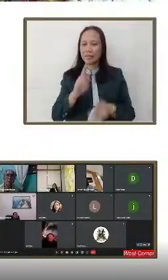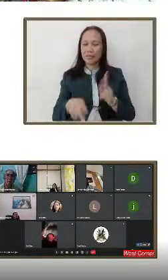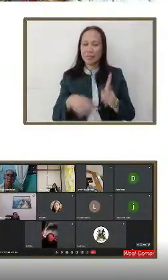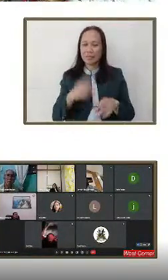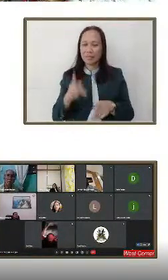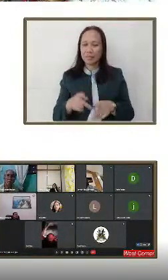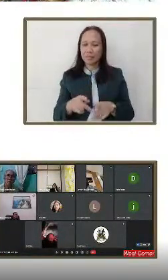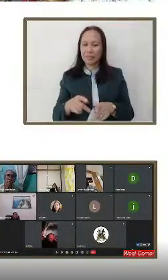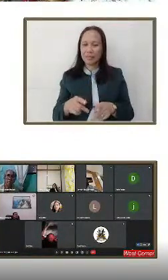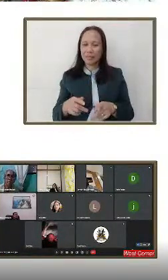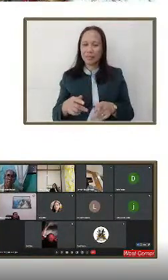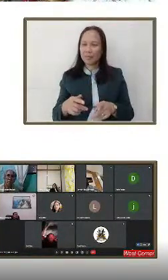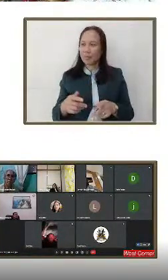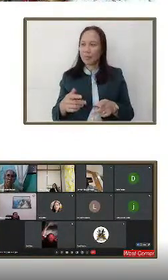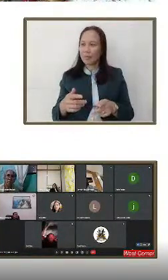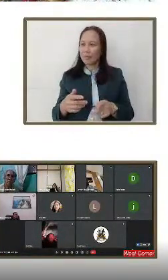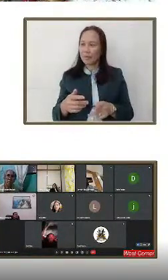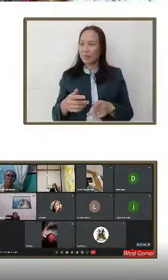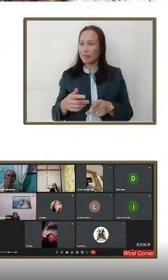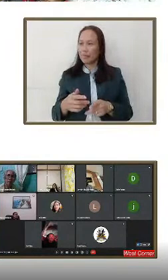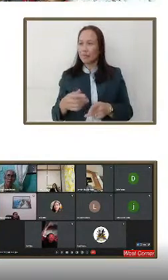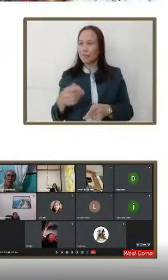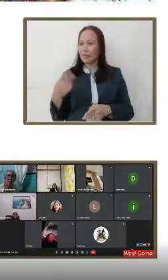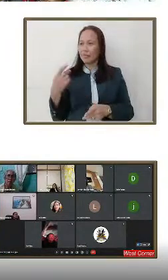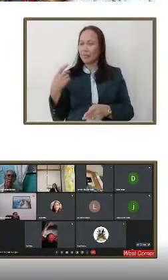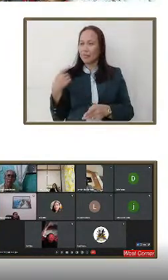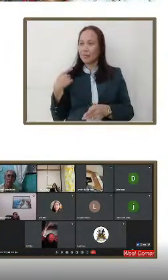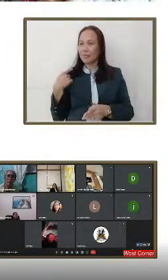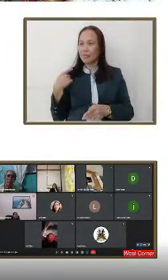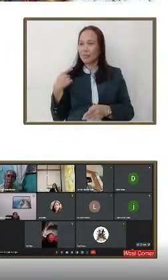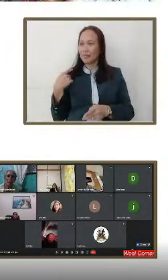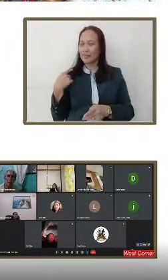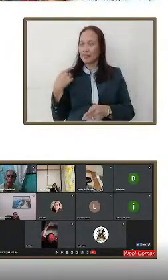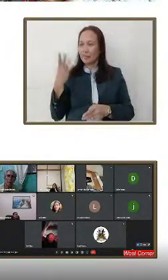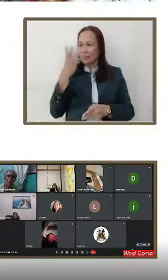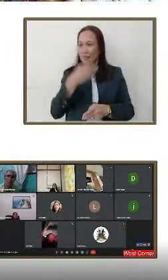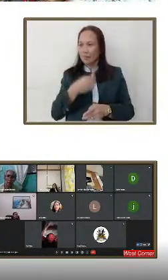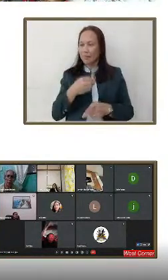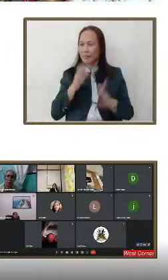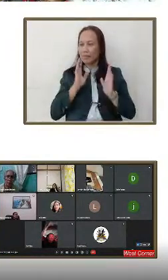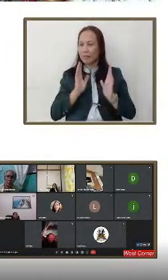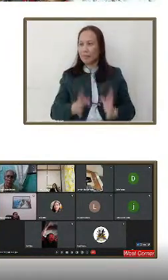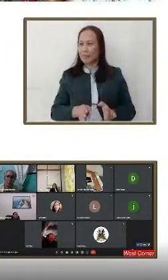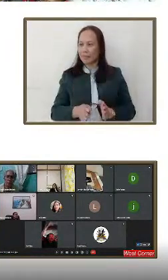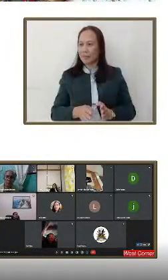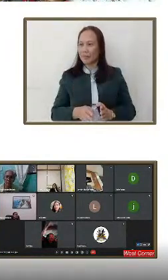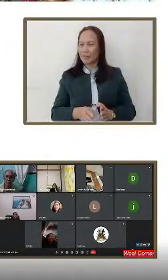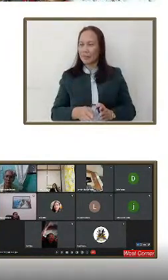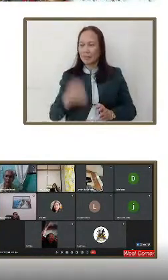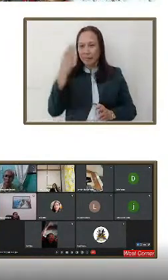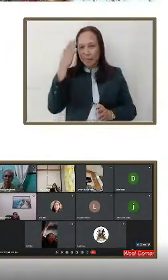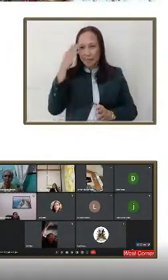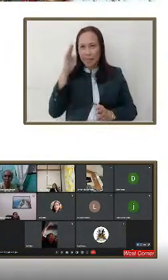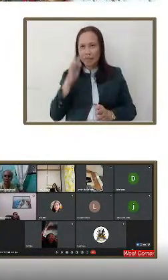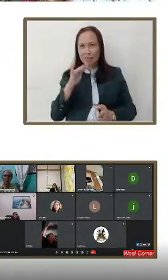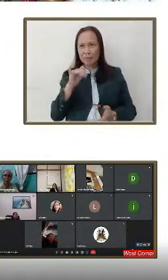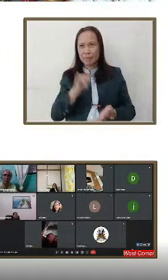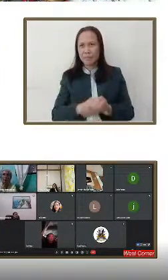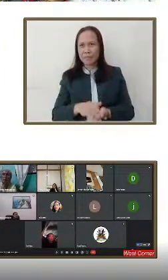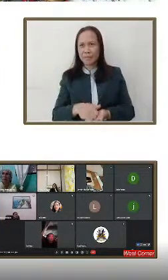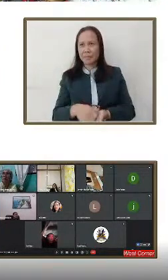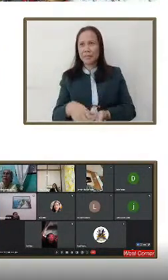ay bumubuo. Kung merong isang, makikita nyo, ganyan ang labas, maganda, pero hindi niya alam na marupok pala ang loob